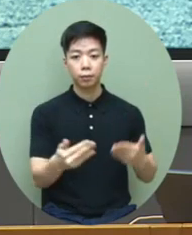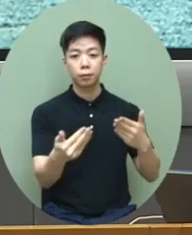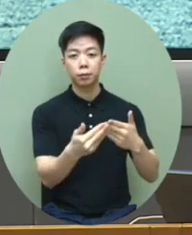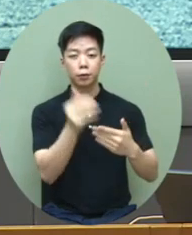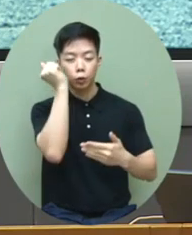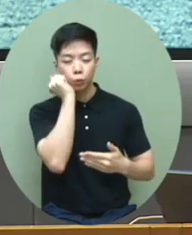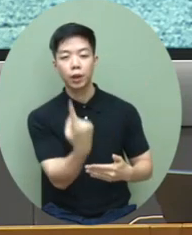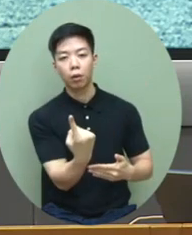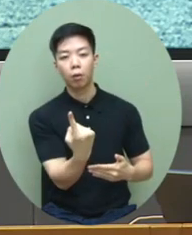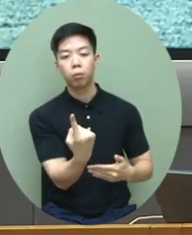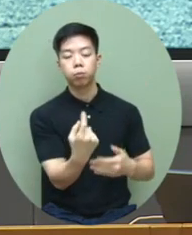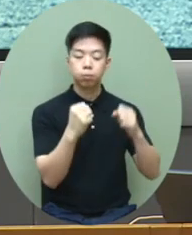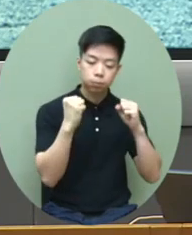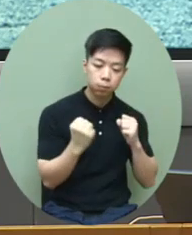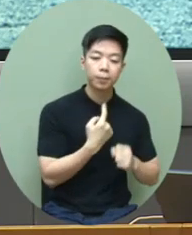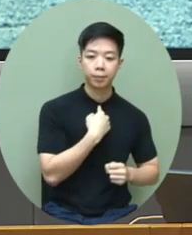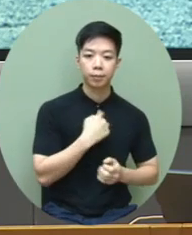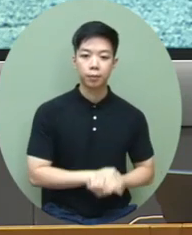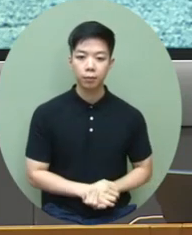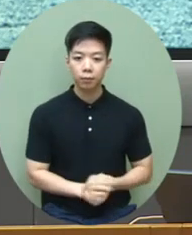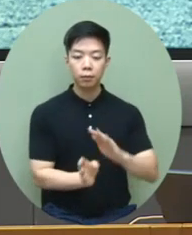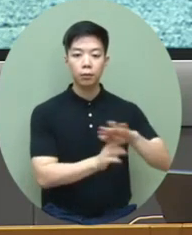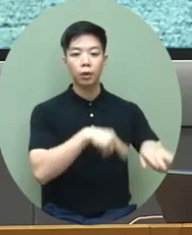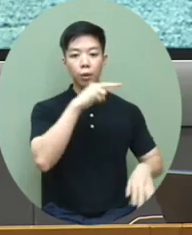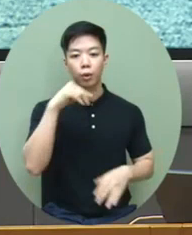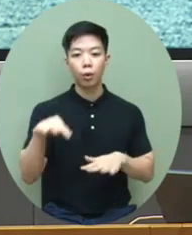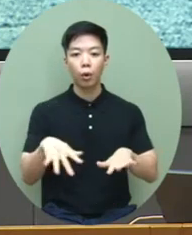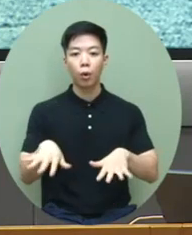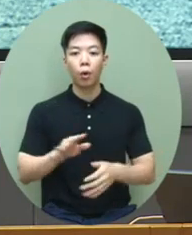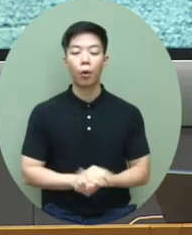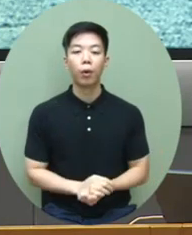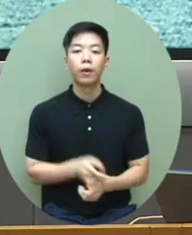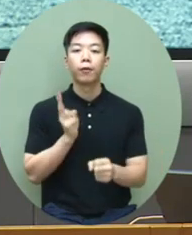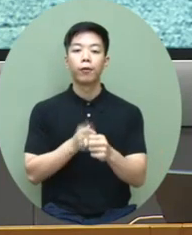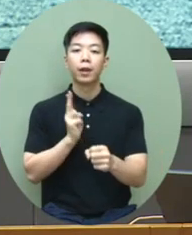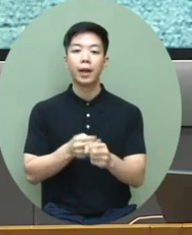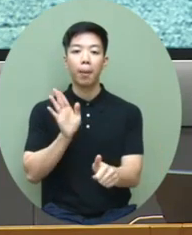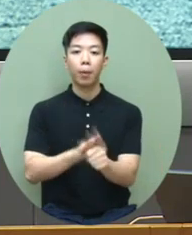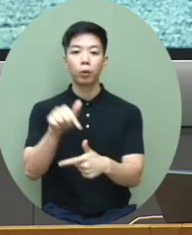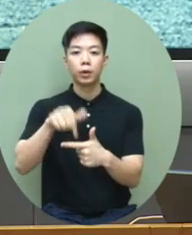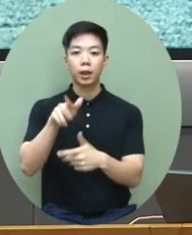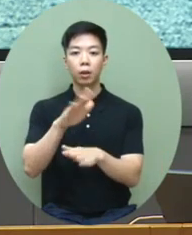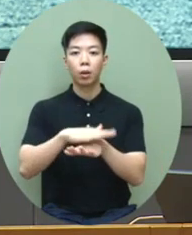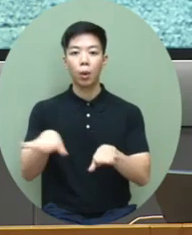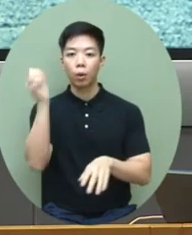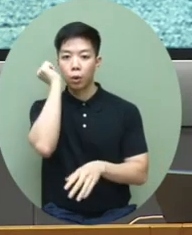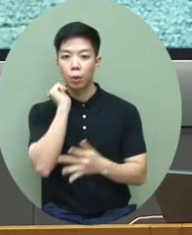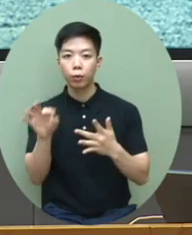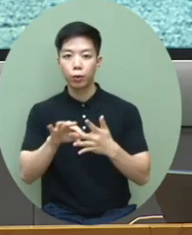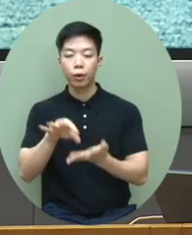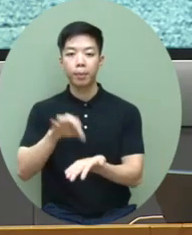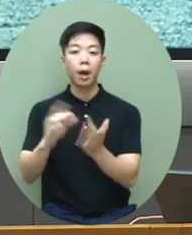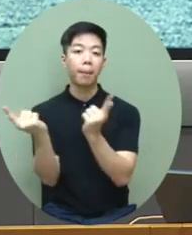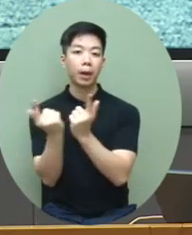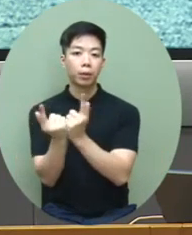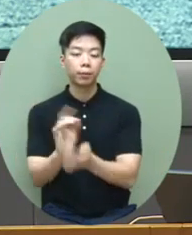檢疫嘅。另外是香海正覺連社佛教保證安老院在北區的有一位工作人員